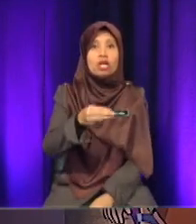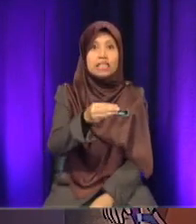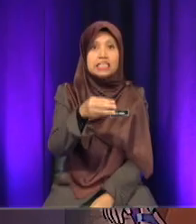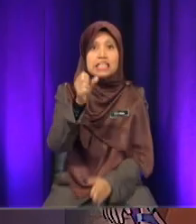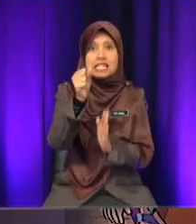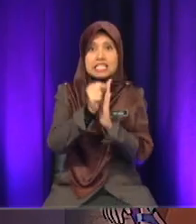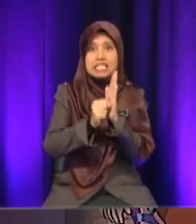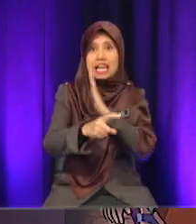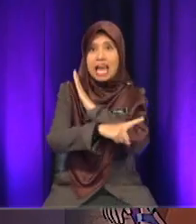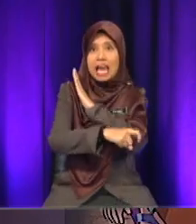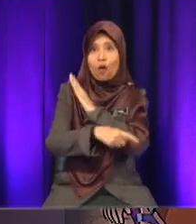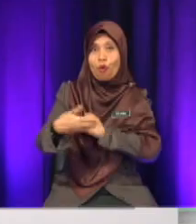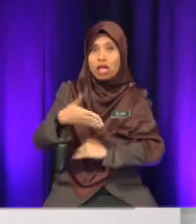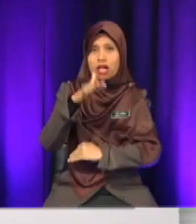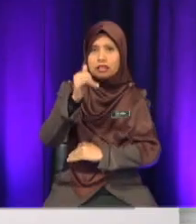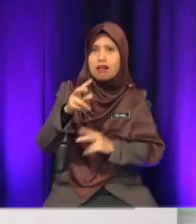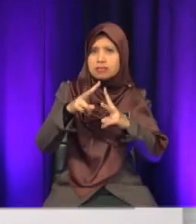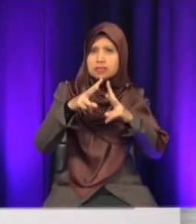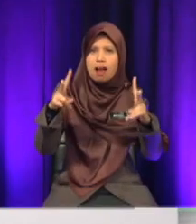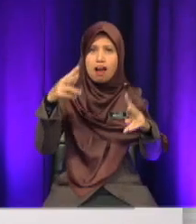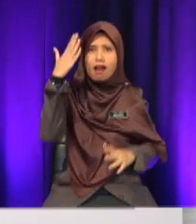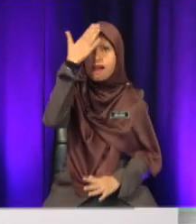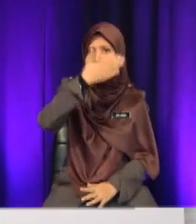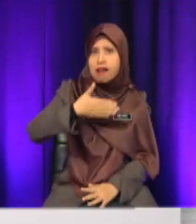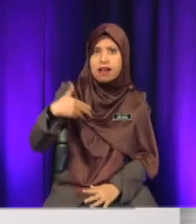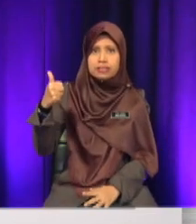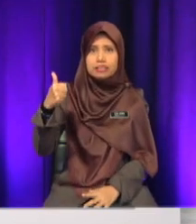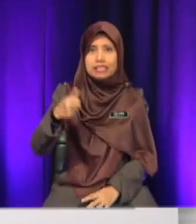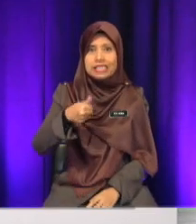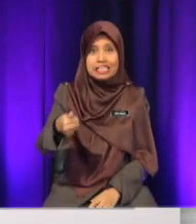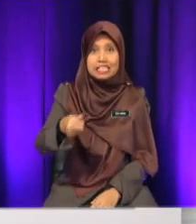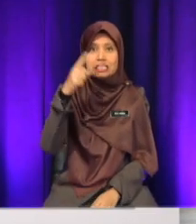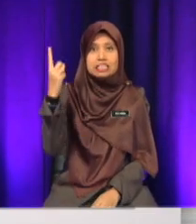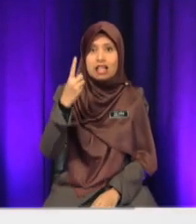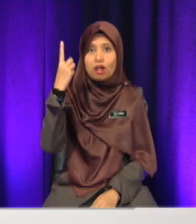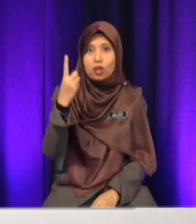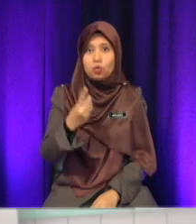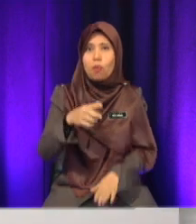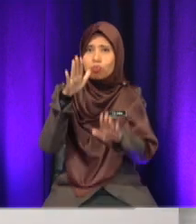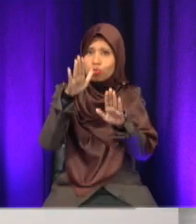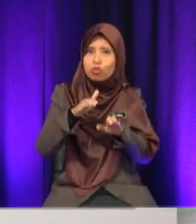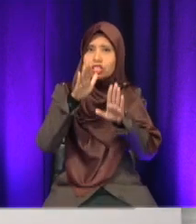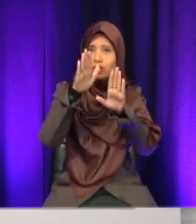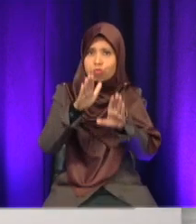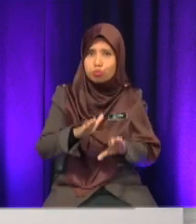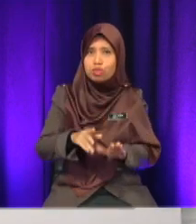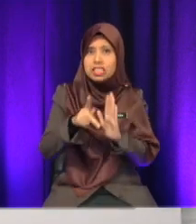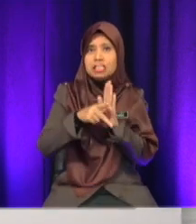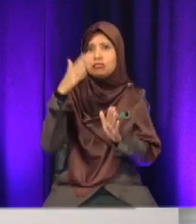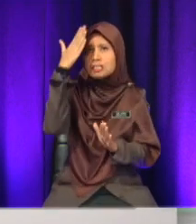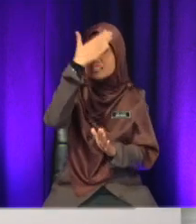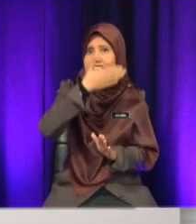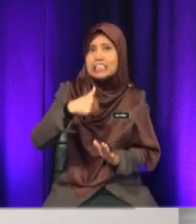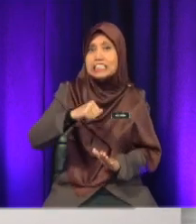seekor ikan yang sangat cantik Iya selalu memuji kecantikan dirinya